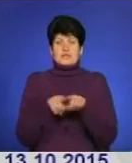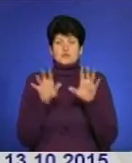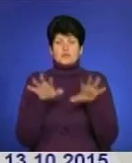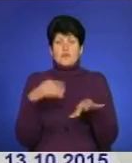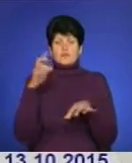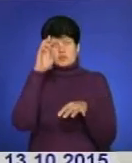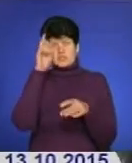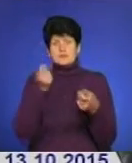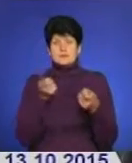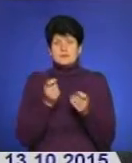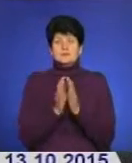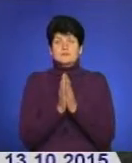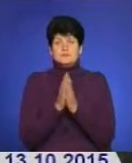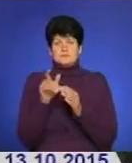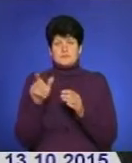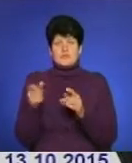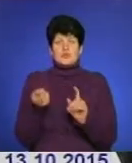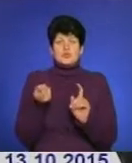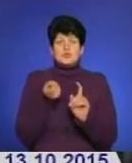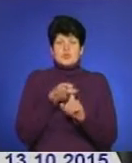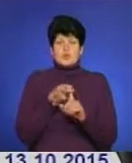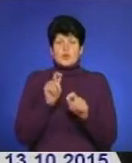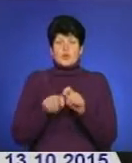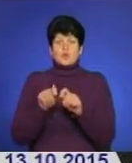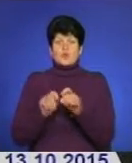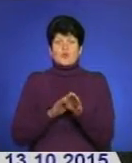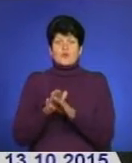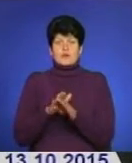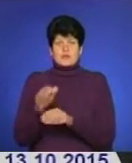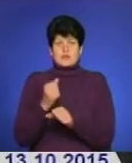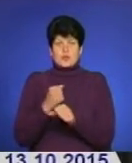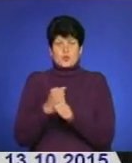адміністрації закликав громадськість долучатися до контролю виконання робіт підрядником.